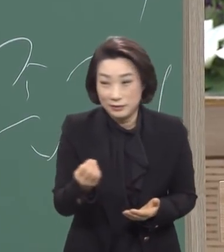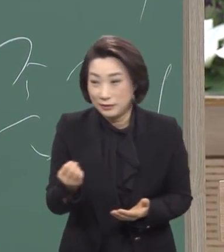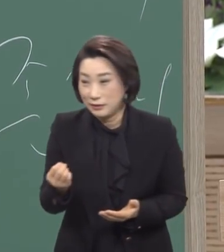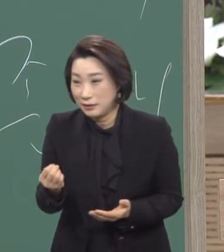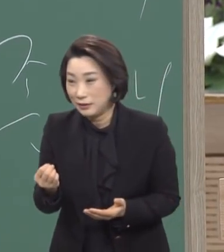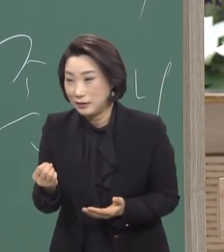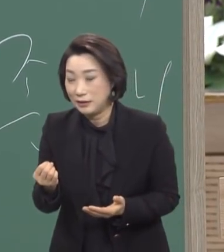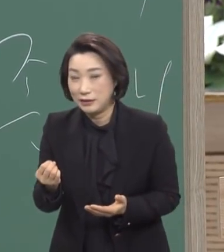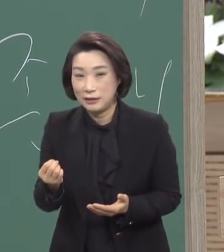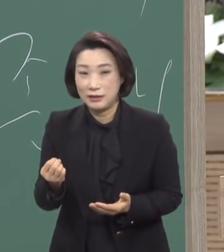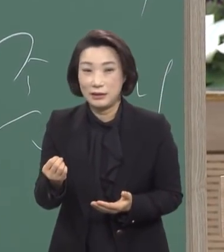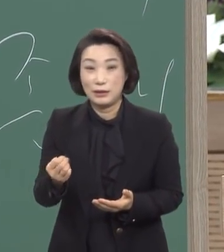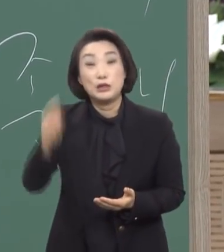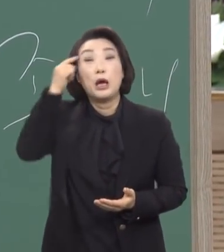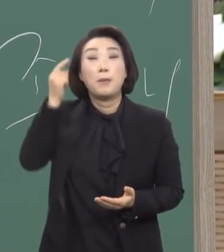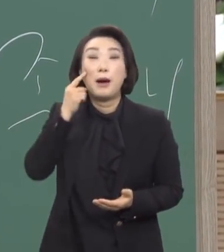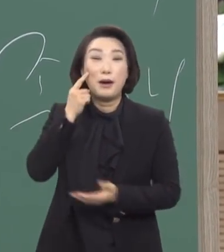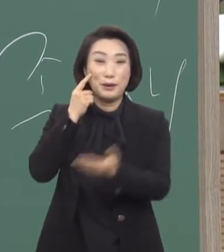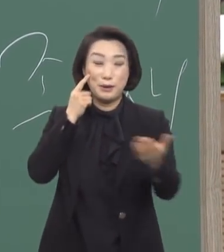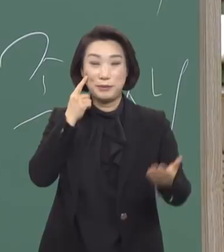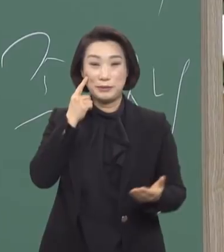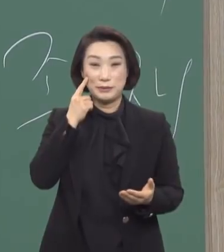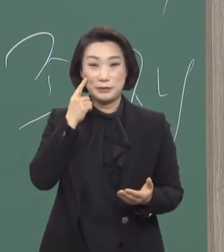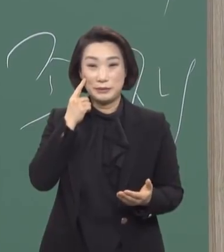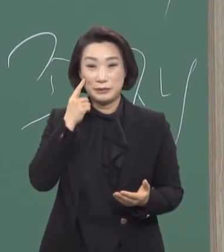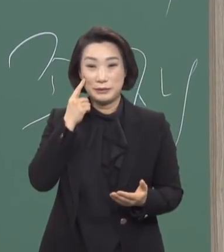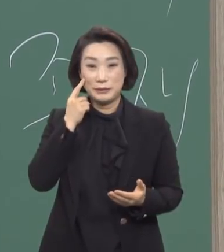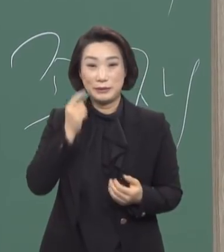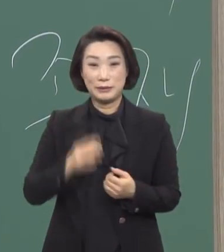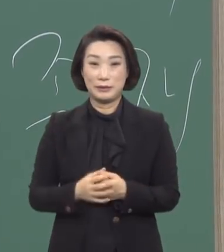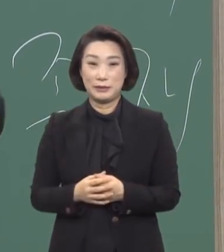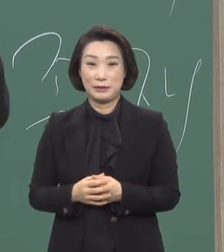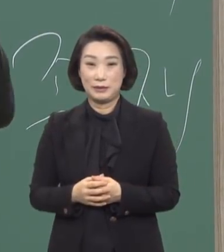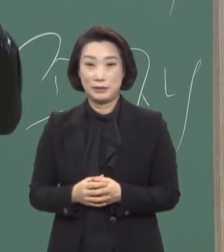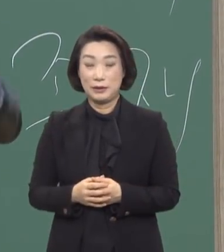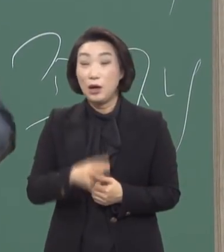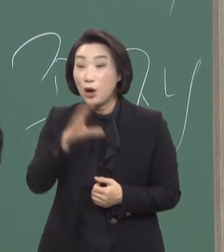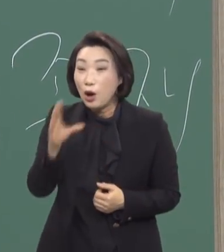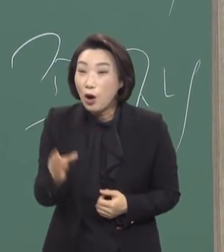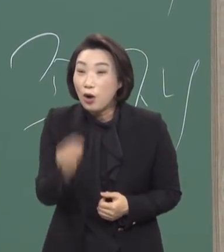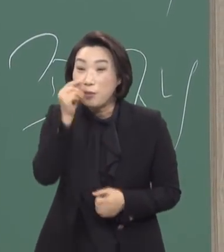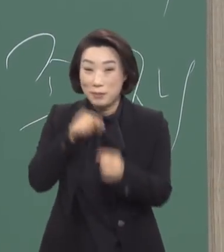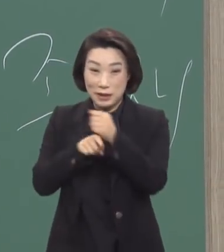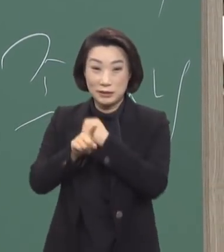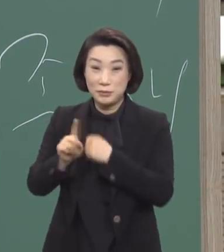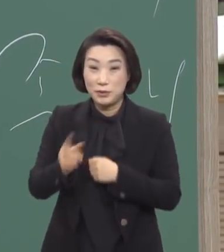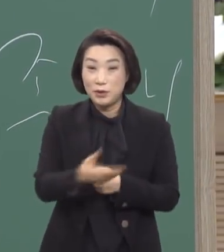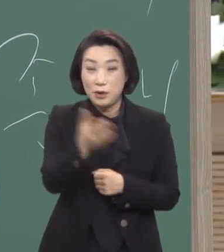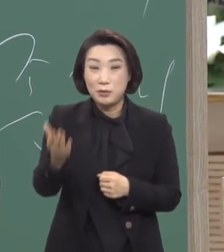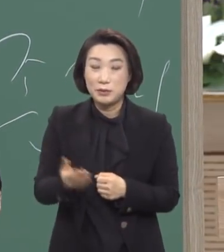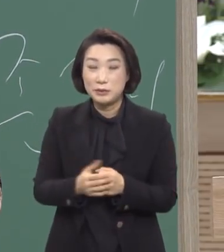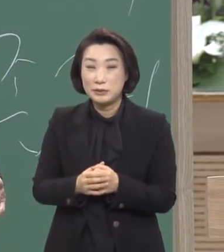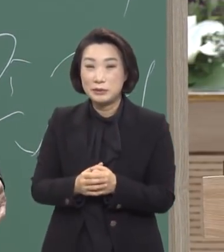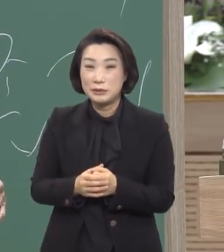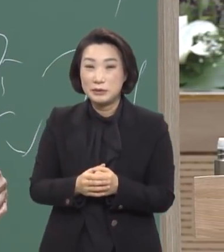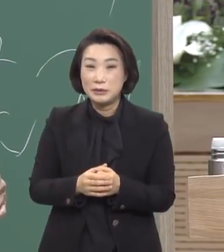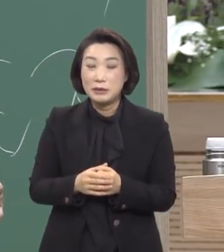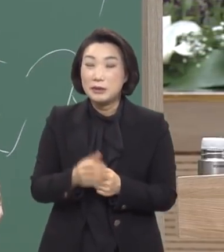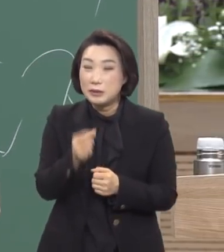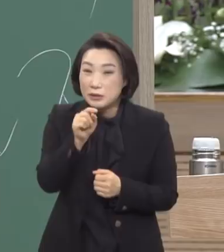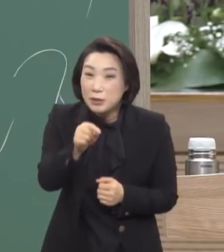있거나 판단 한번 해봐. 응? 거룩이란 말은 점도 없고 흠도